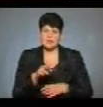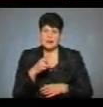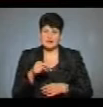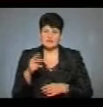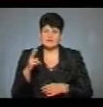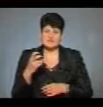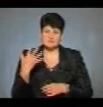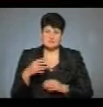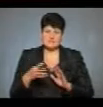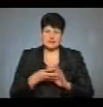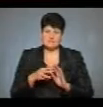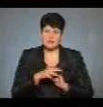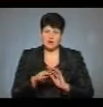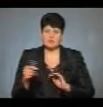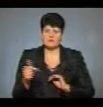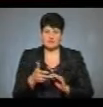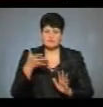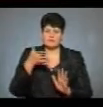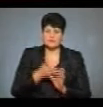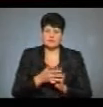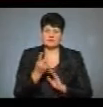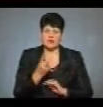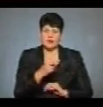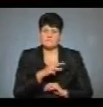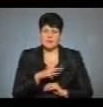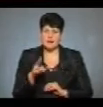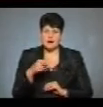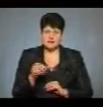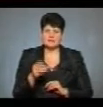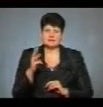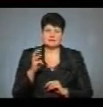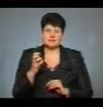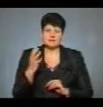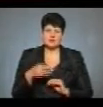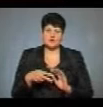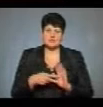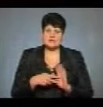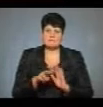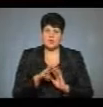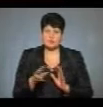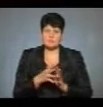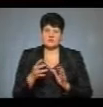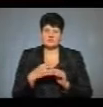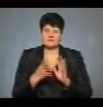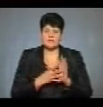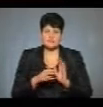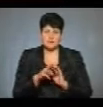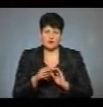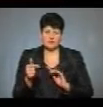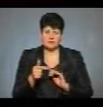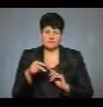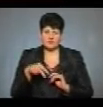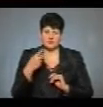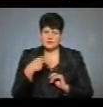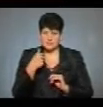мільярди 259 мільйонів гривень. Видатки – 2 мільярди 347 мільйонів. Більше 19 мільйонів гривень у